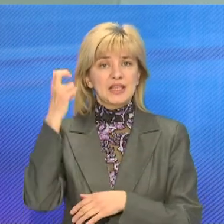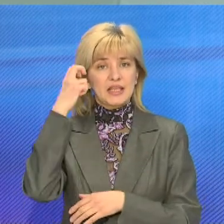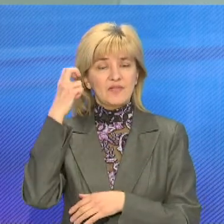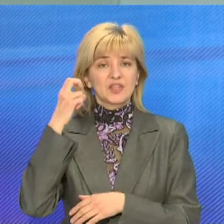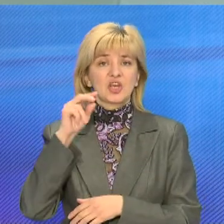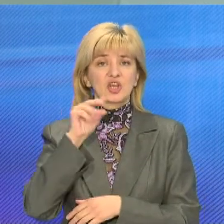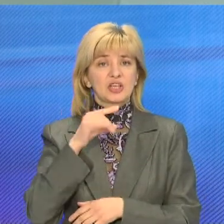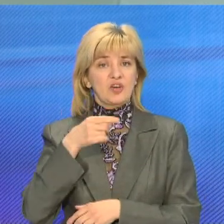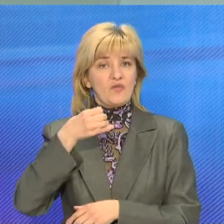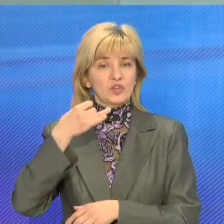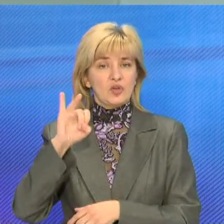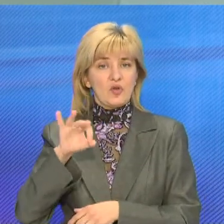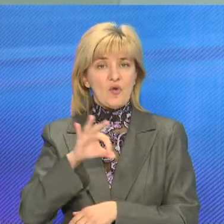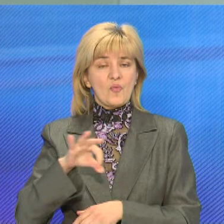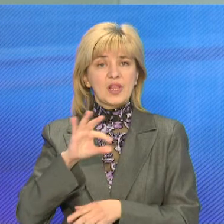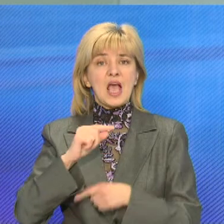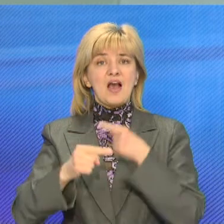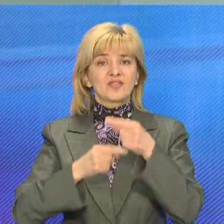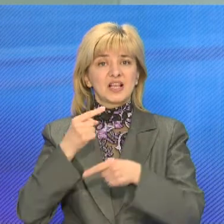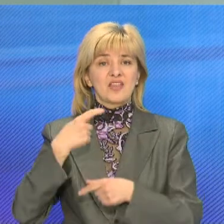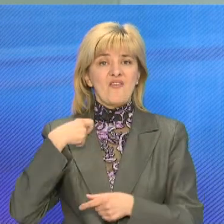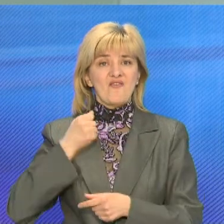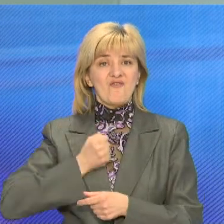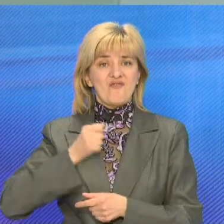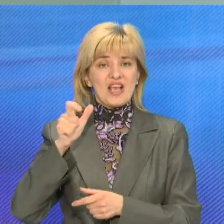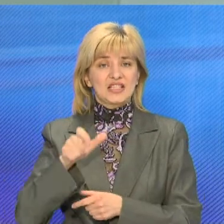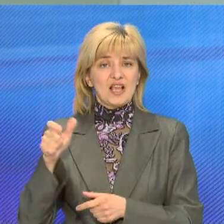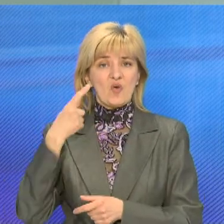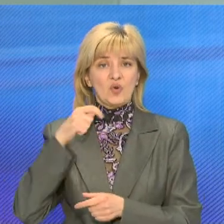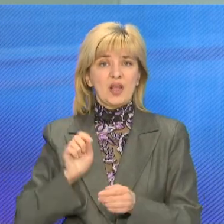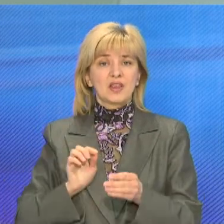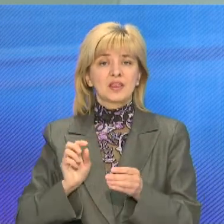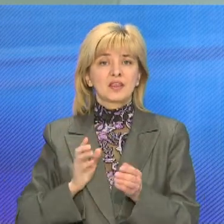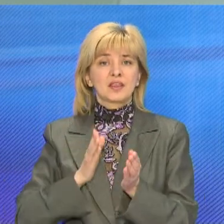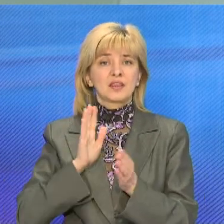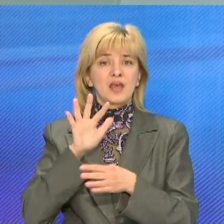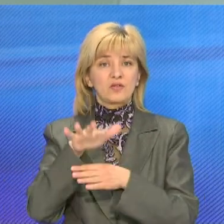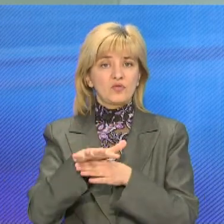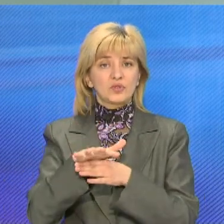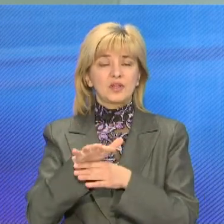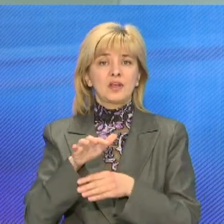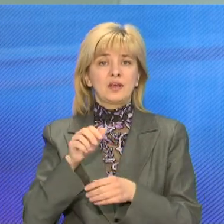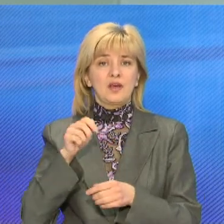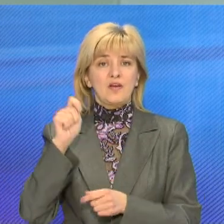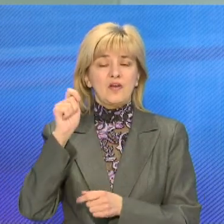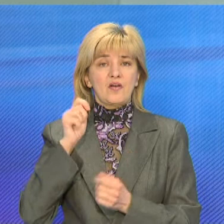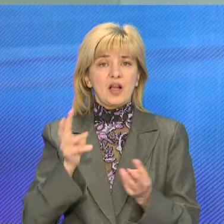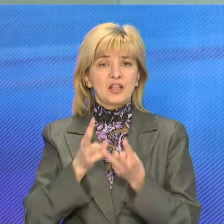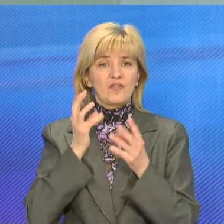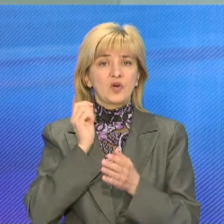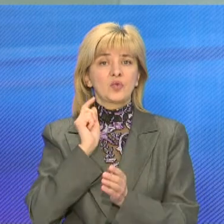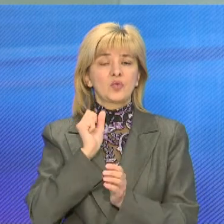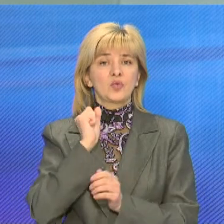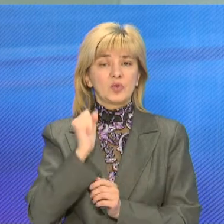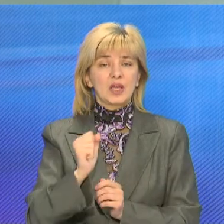уходящим войскам украинцы просто наносят сокрушительные огневые удары, уничтожая все. Ну, это